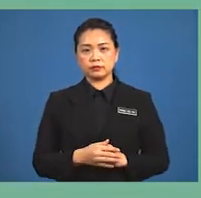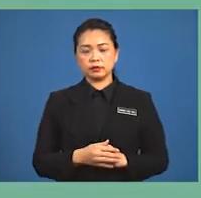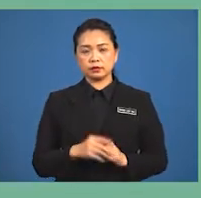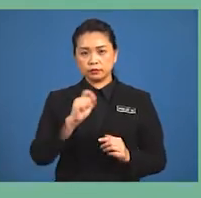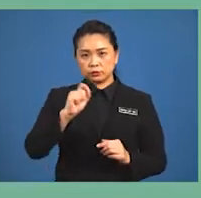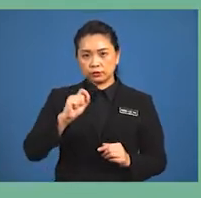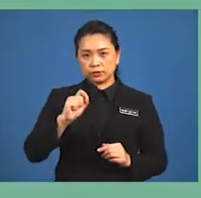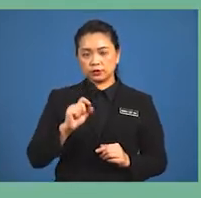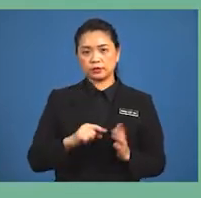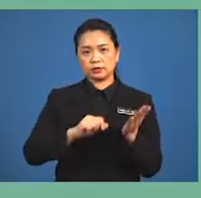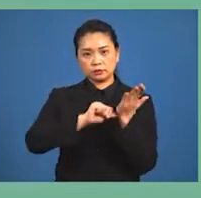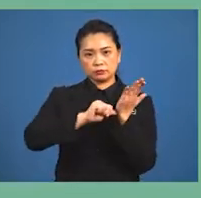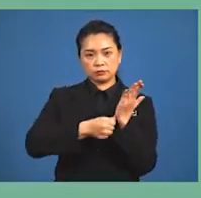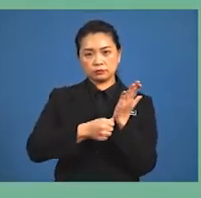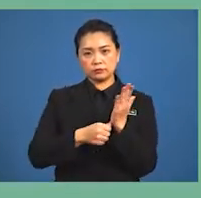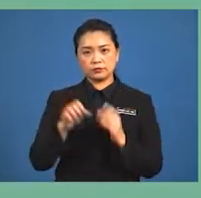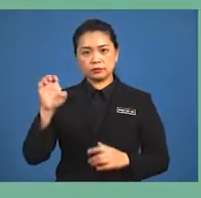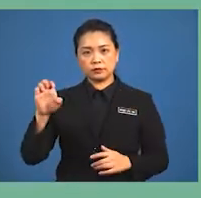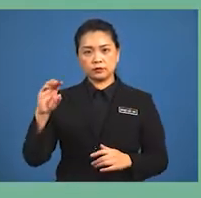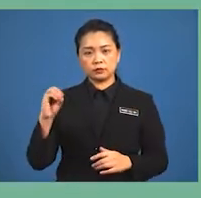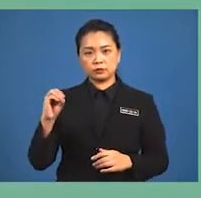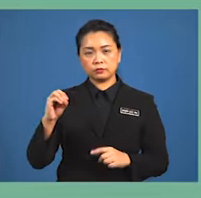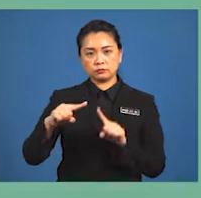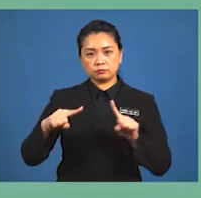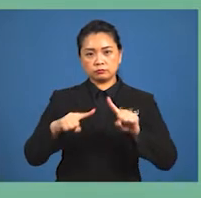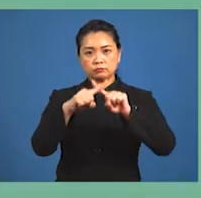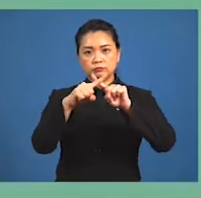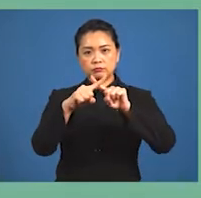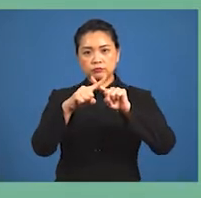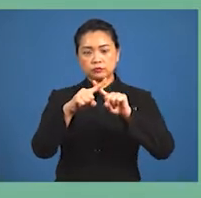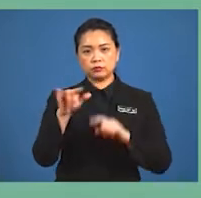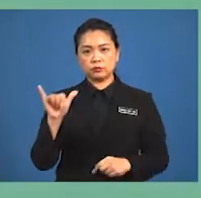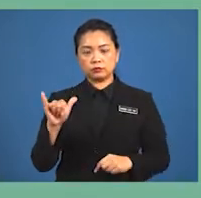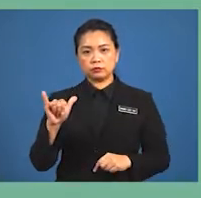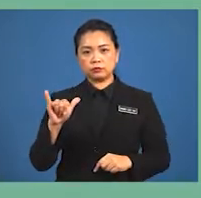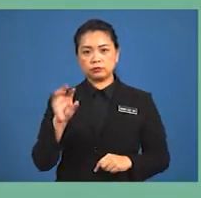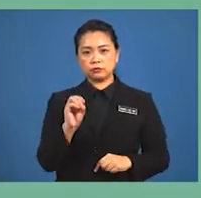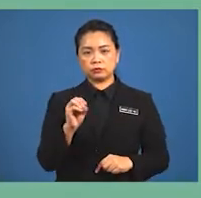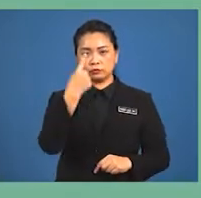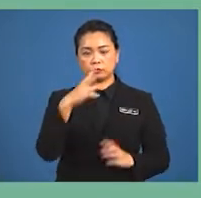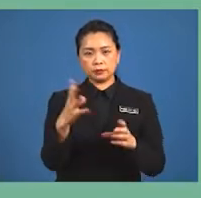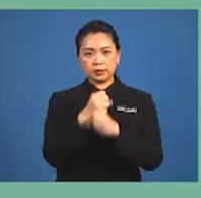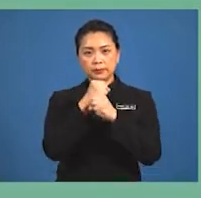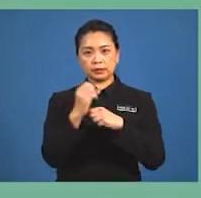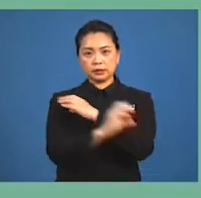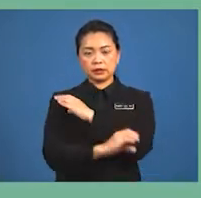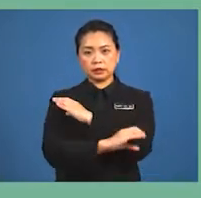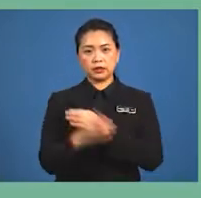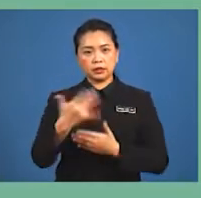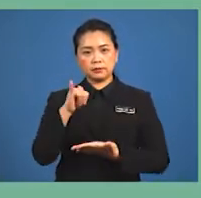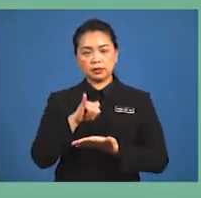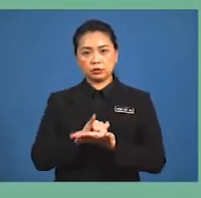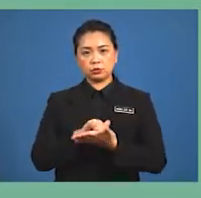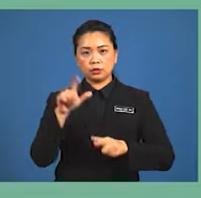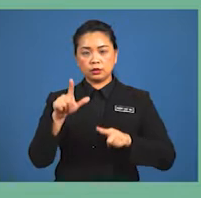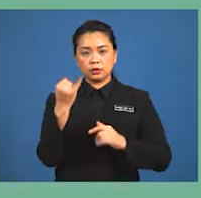Labelkan juga kesimbangan asal sebagai E0 pada persilangan dan Y0 untuk pendapatan negara.